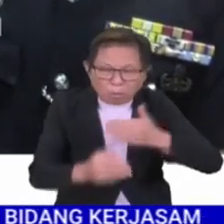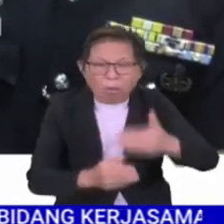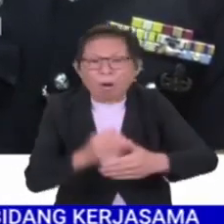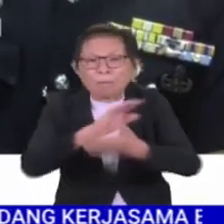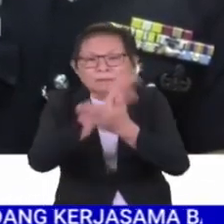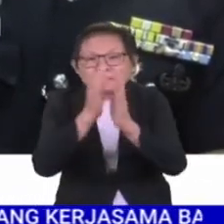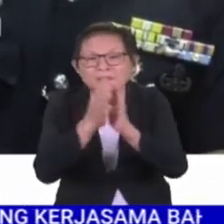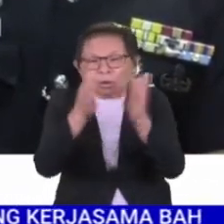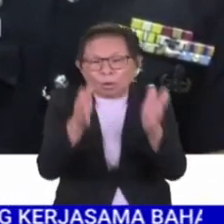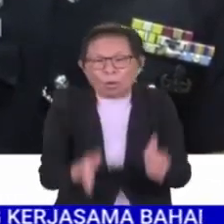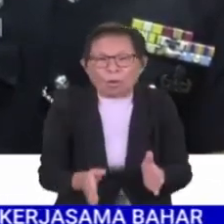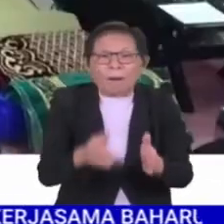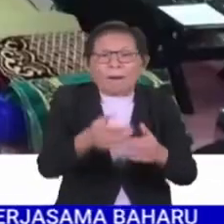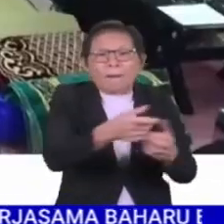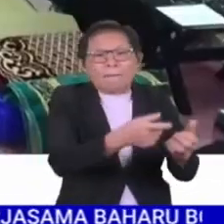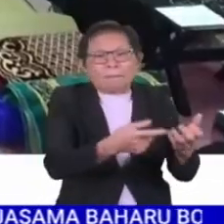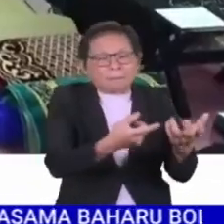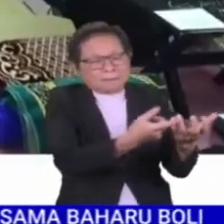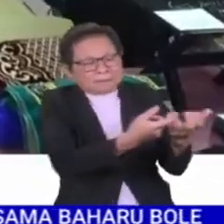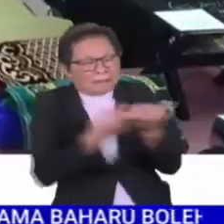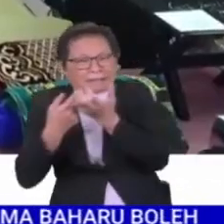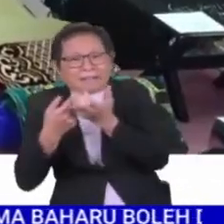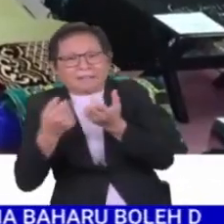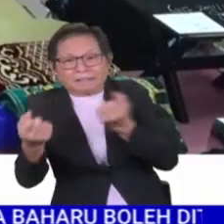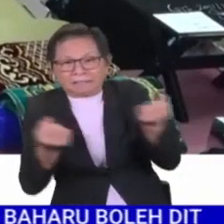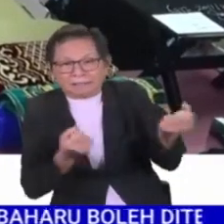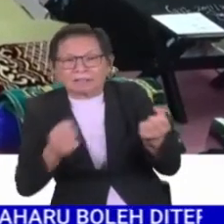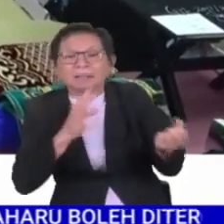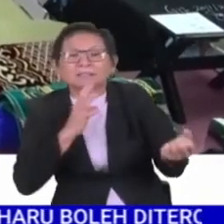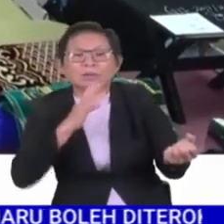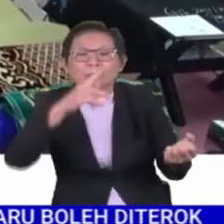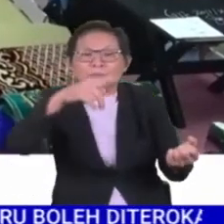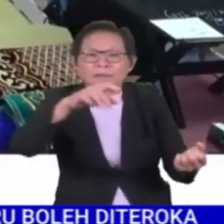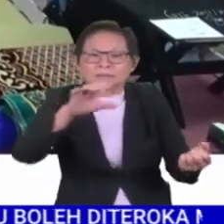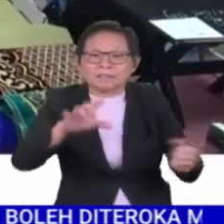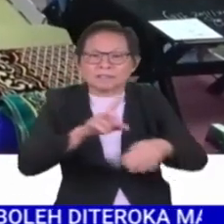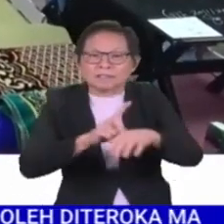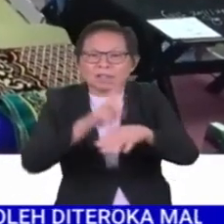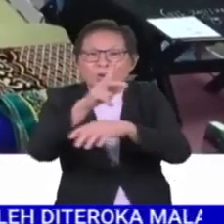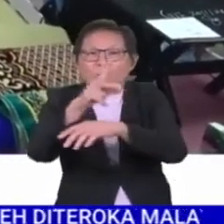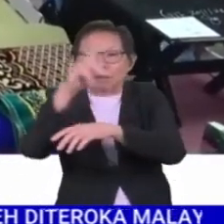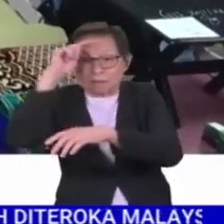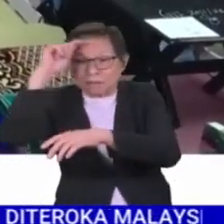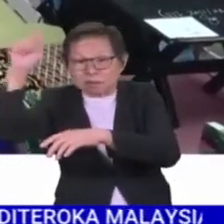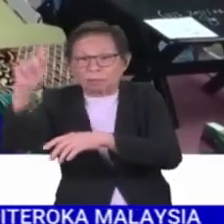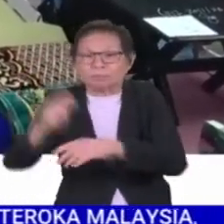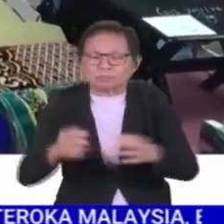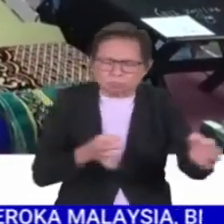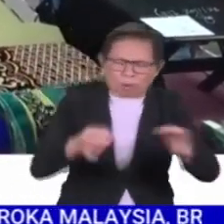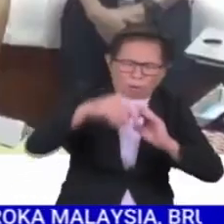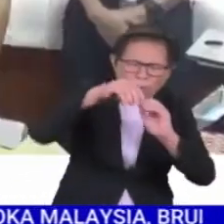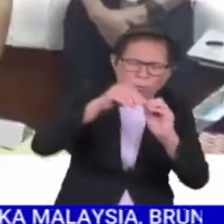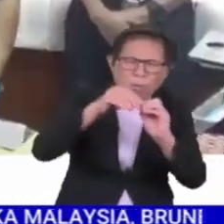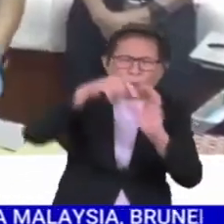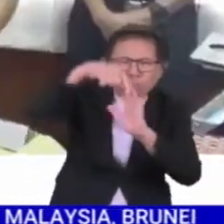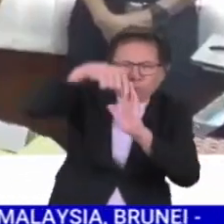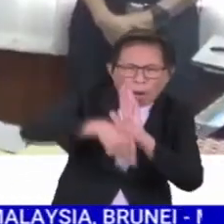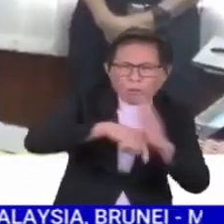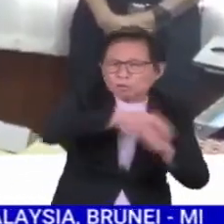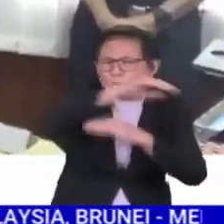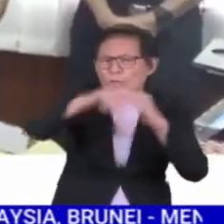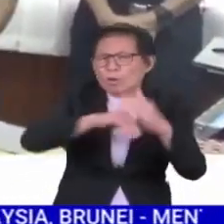ataupun menjadi orang penarik kereta ni. Beliau menyatakannya dalam sidang media di Kuala Terengganu. Mengulas lanjut sebelum ini,